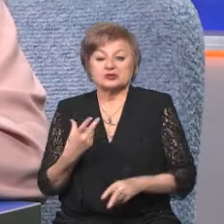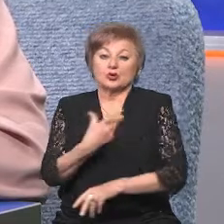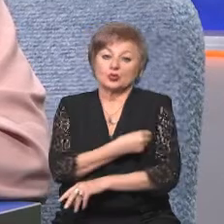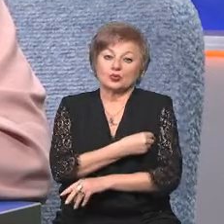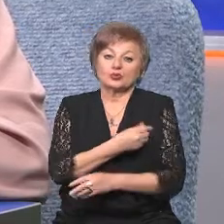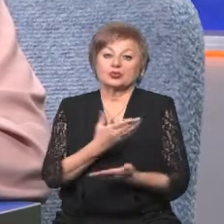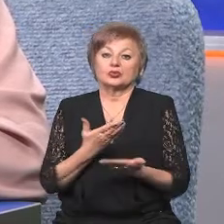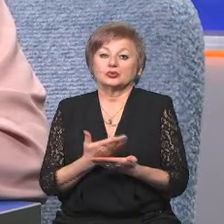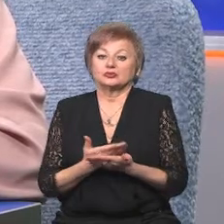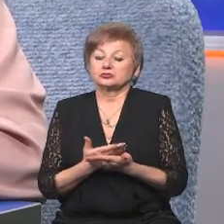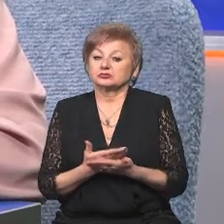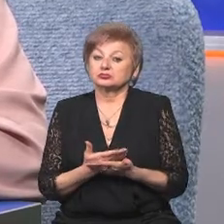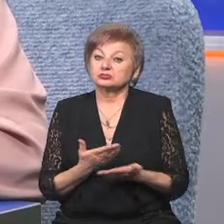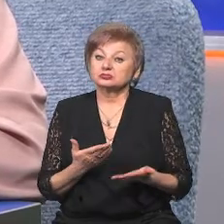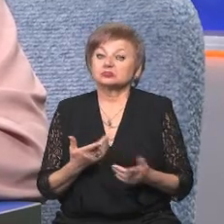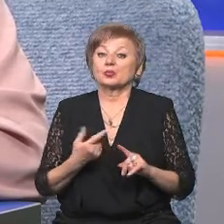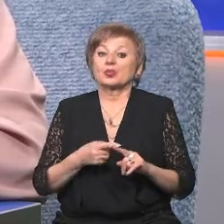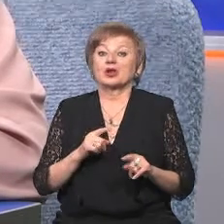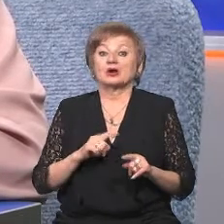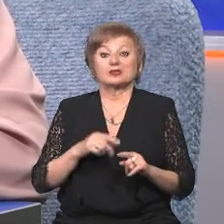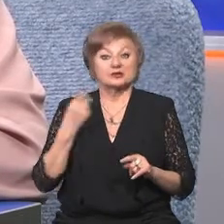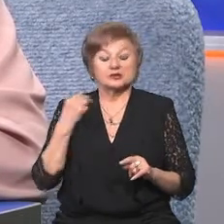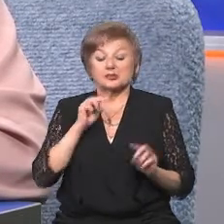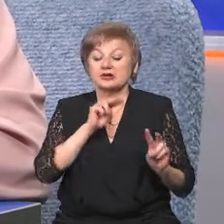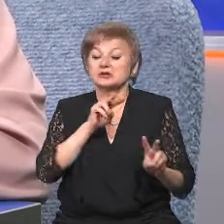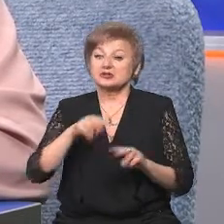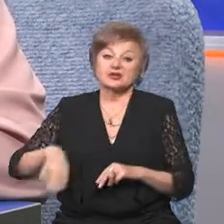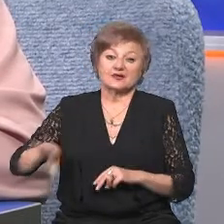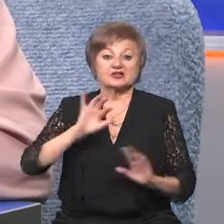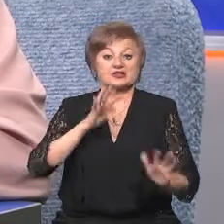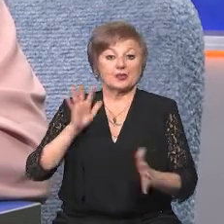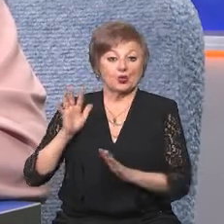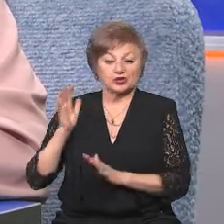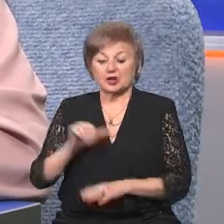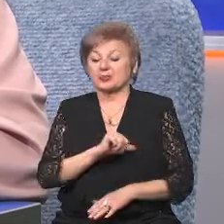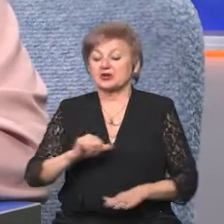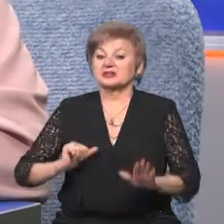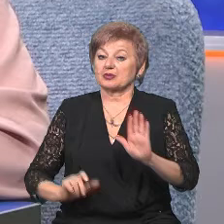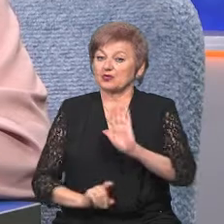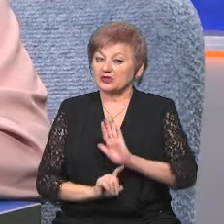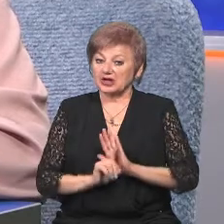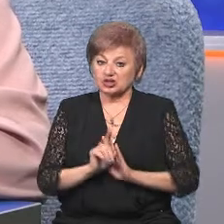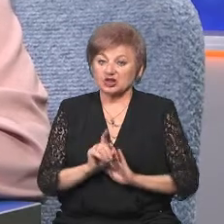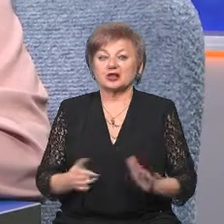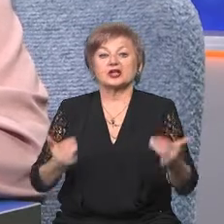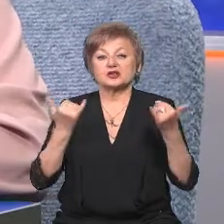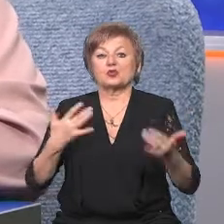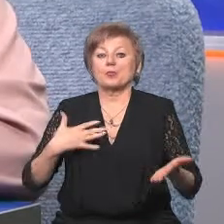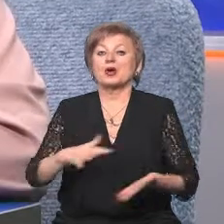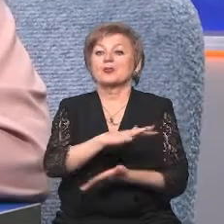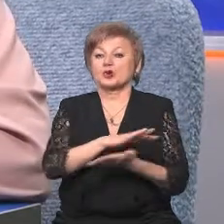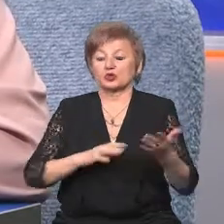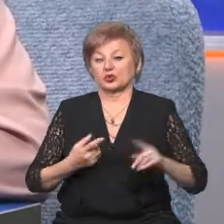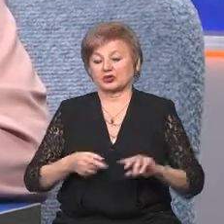яких зроблена вакцинація. Суспільне Запоріжжя стежить за цими подіями від самого початку. І сьогодні ми продовжуємо